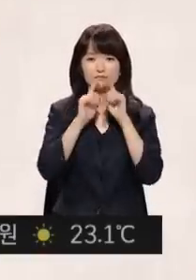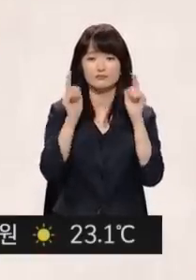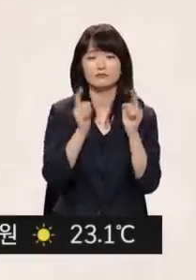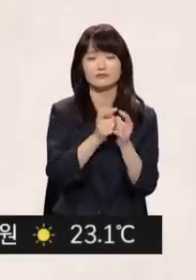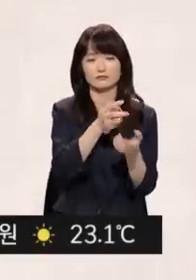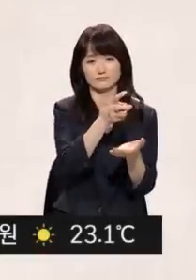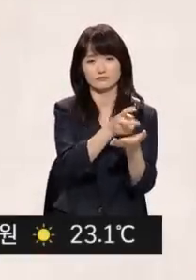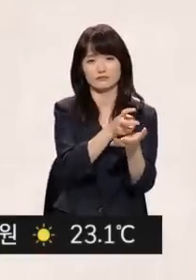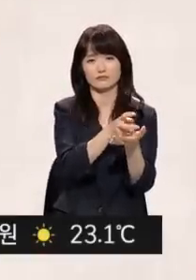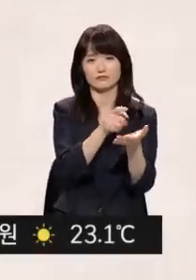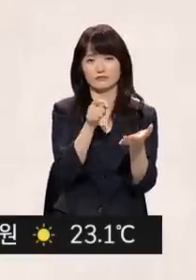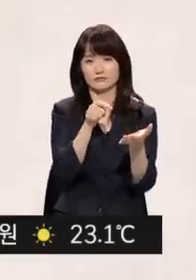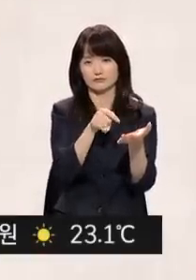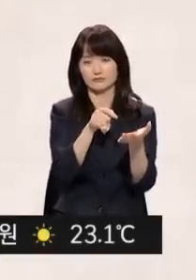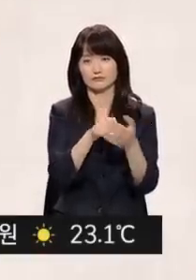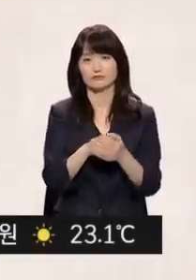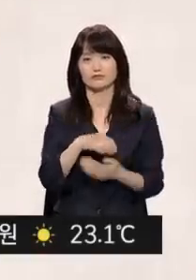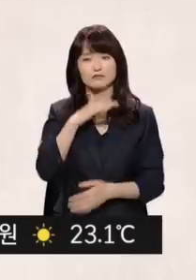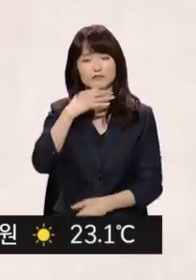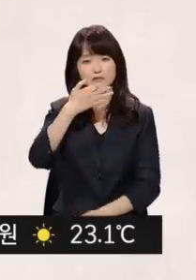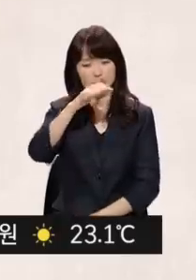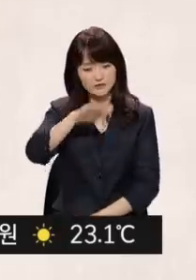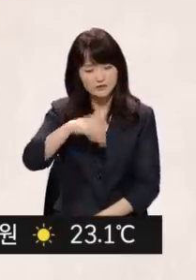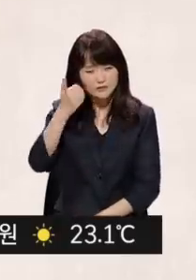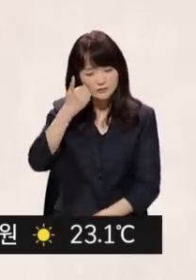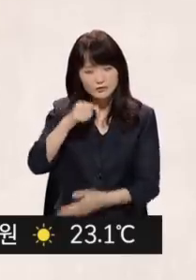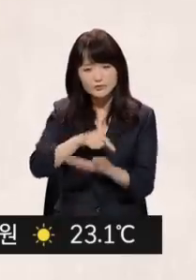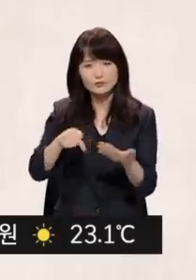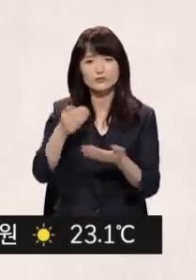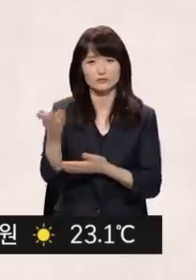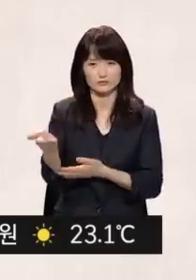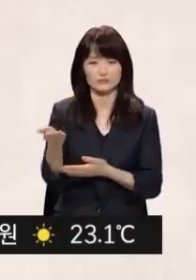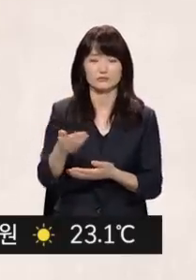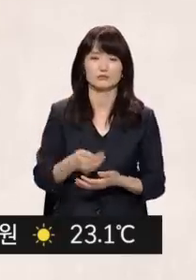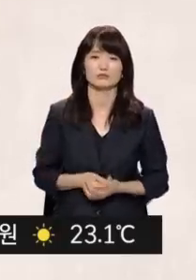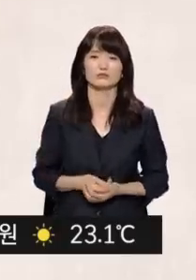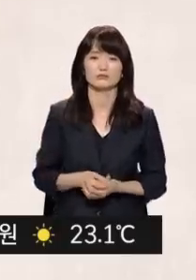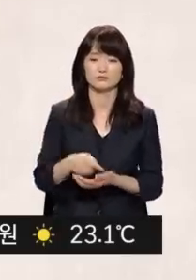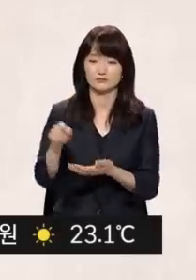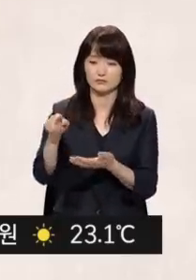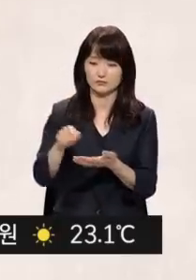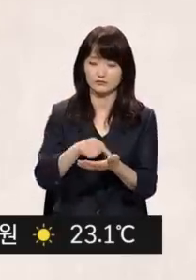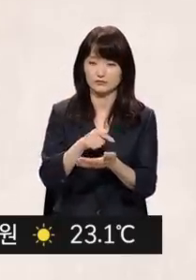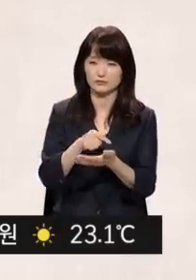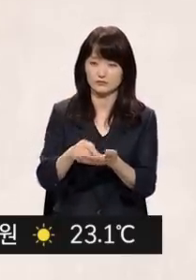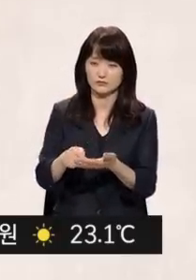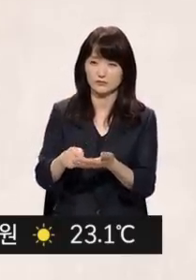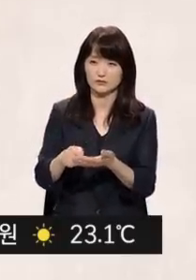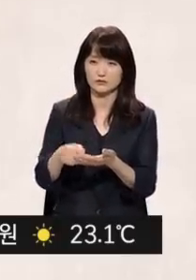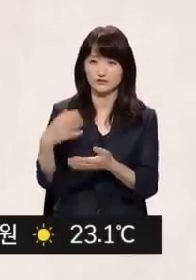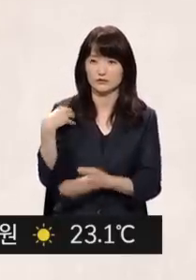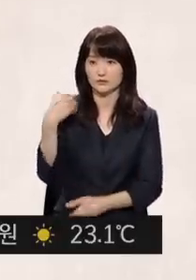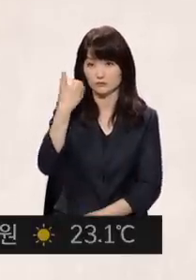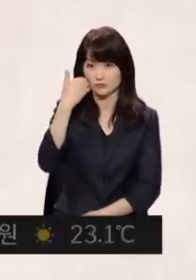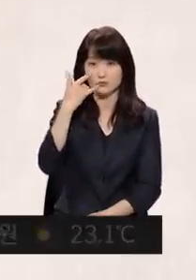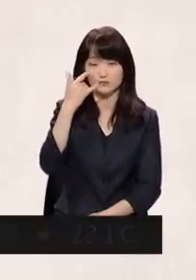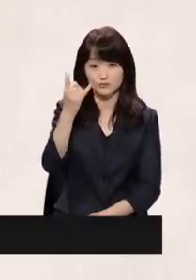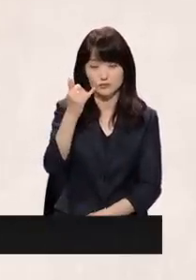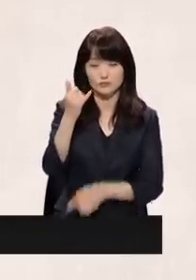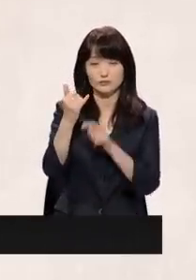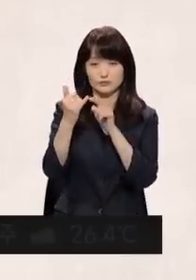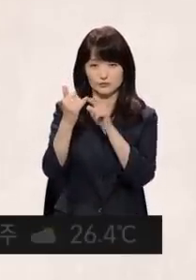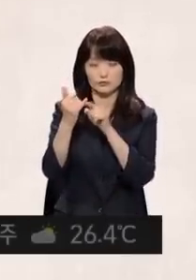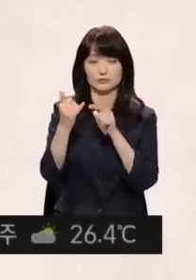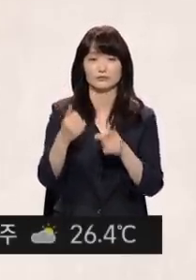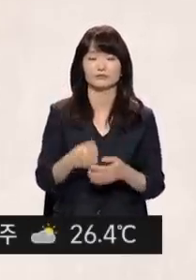보면이 미성년자가 누군가에게 손해를 끼치게 되면이 손해배상 책임을 부모에게 물리고 있습니다 그러니까 그 조항이